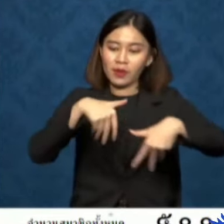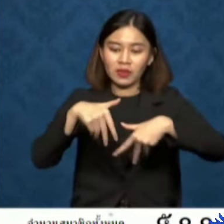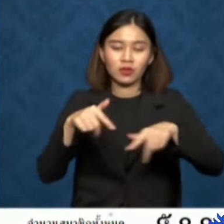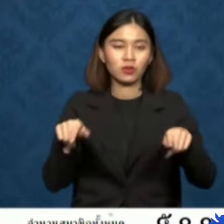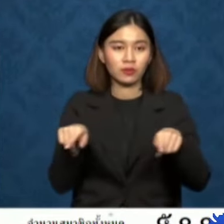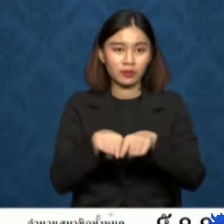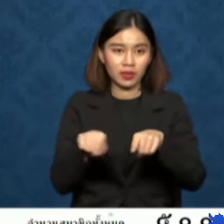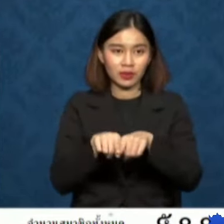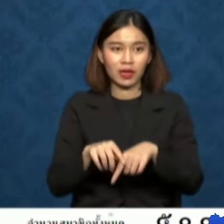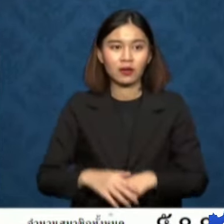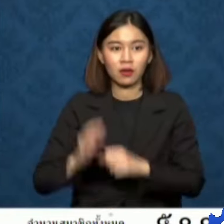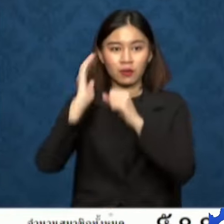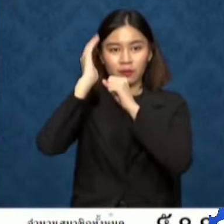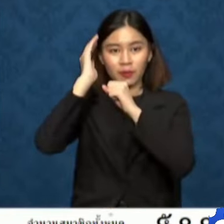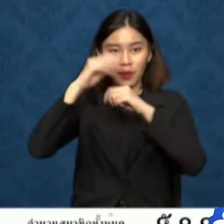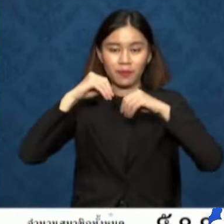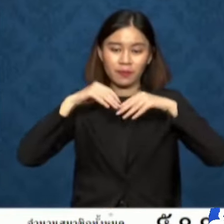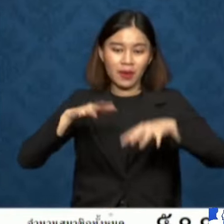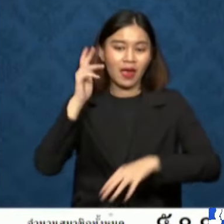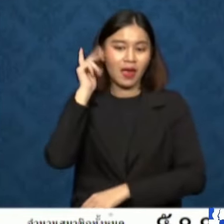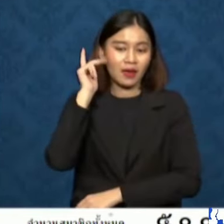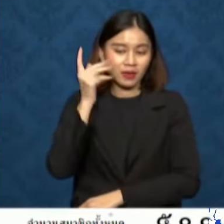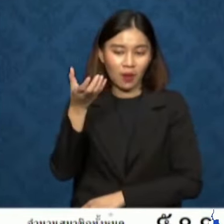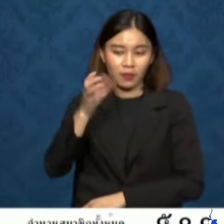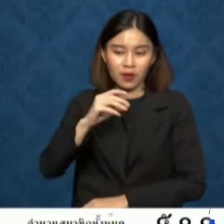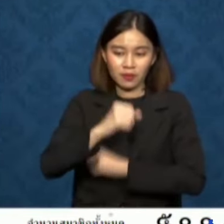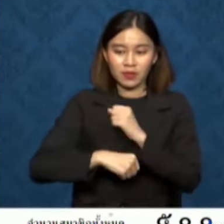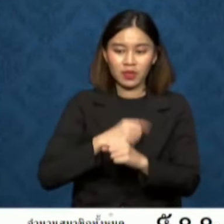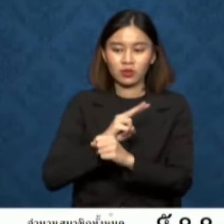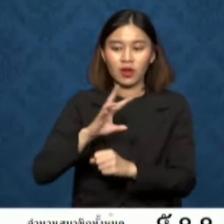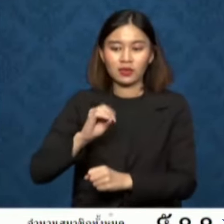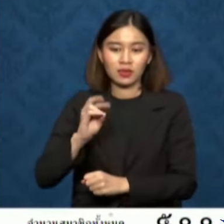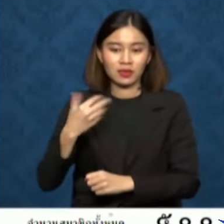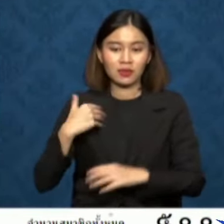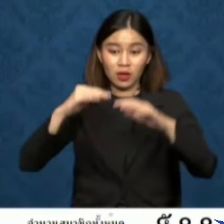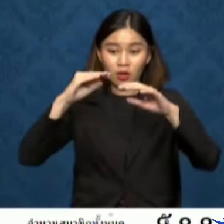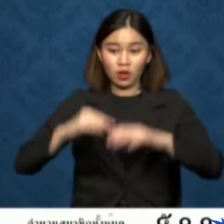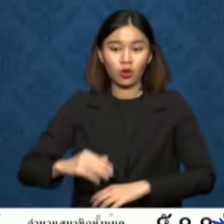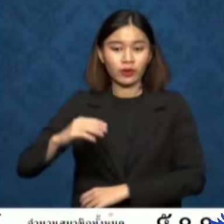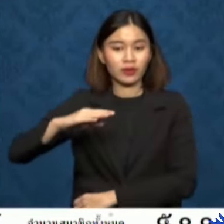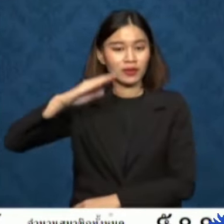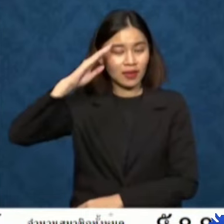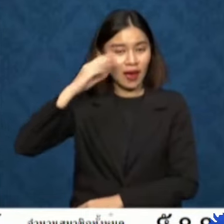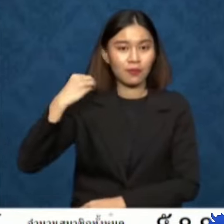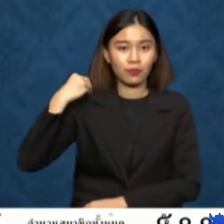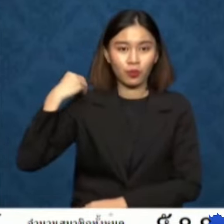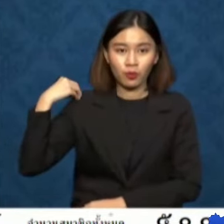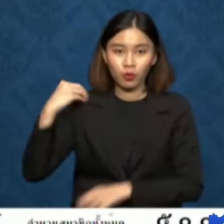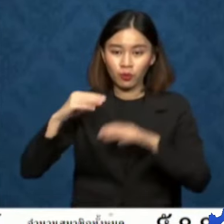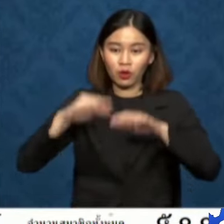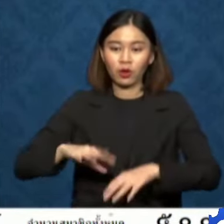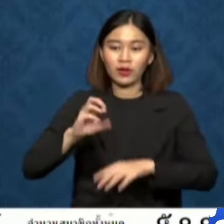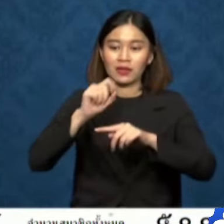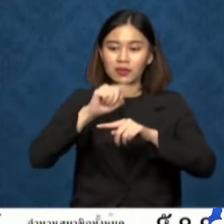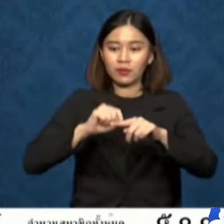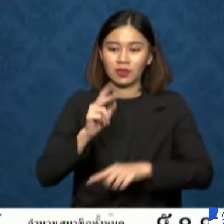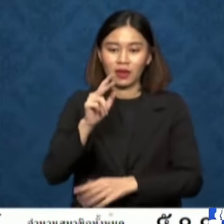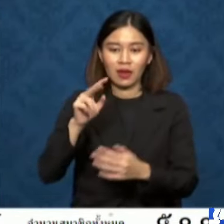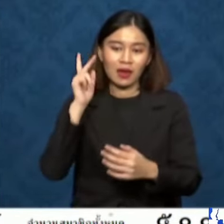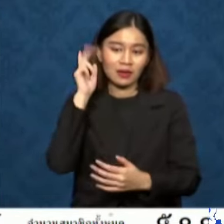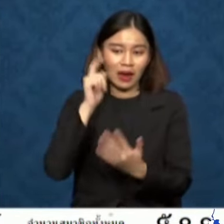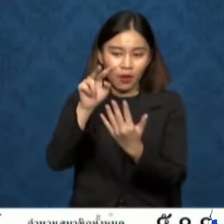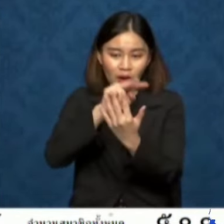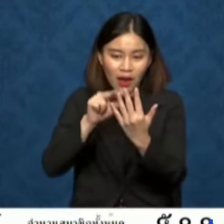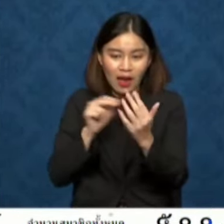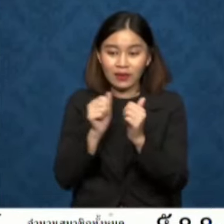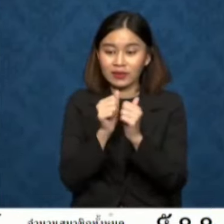กันครับที่แถลงข่าวซะใหญ่โตบอกว่าปี 2570จะมีการลดจำนวนนายพลลงกว่าร้อยละ 50อ่านข่าวดีๆท่าน